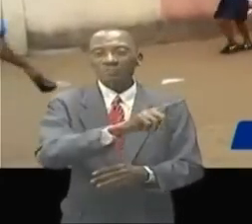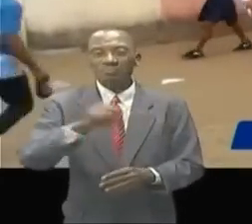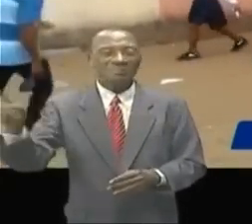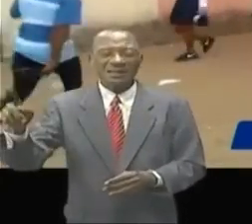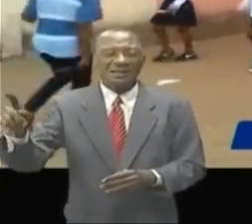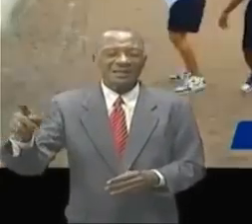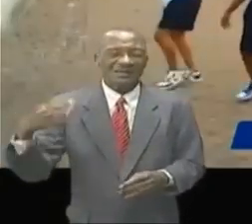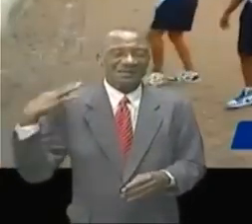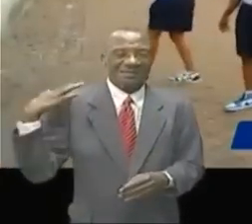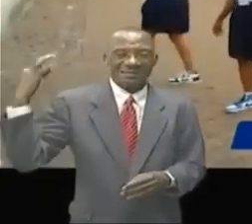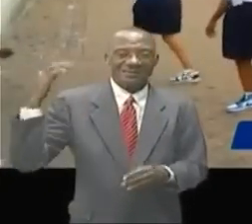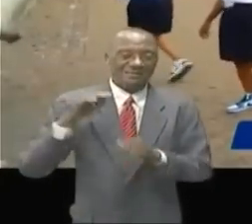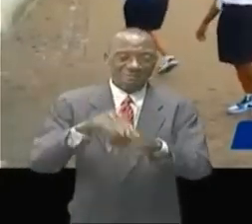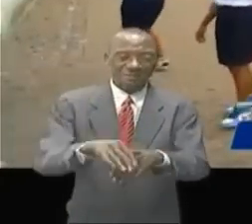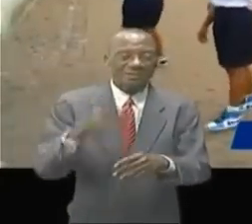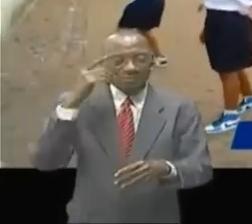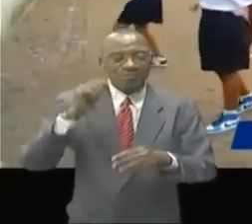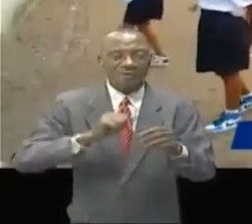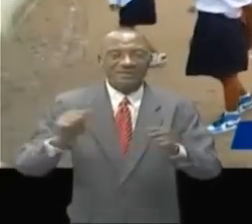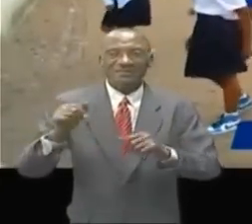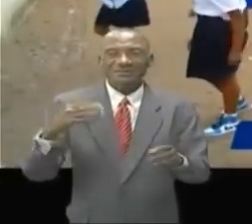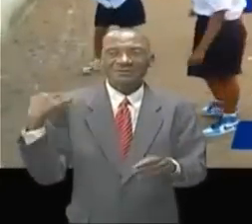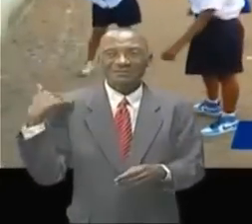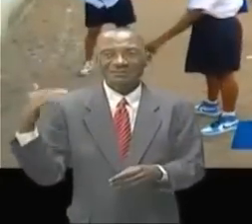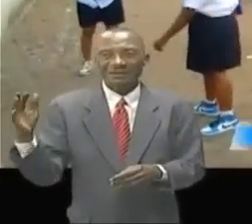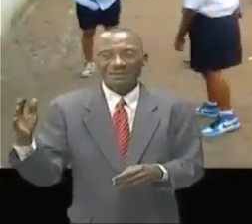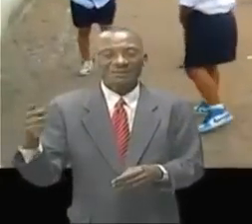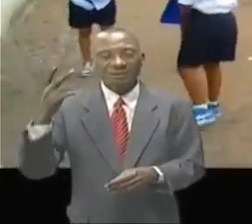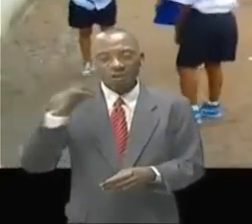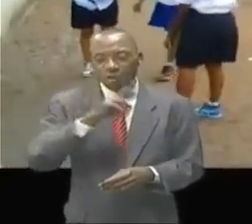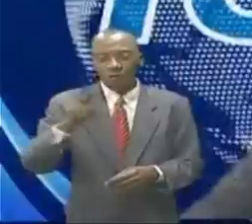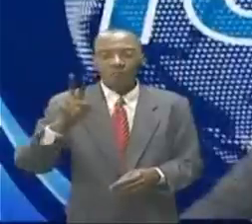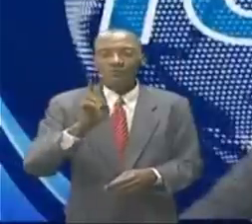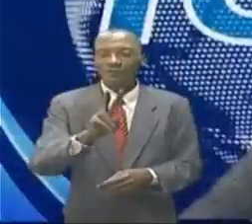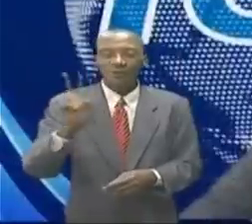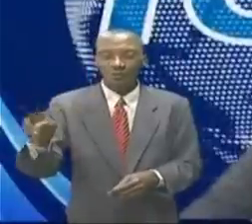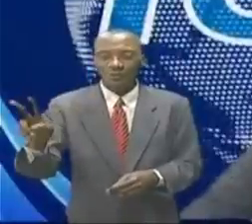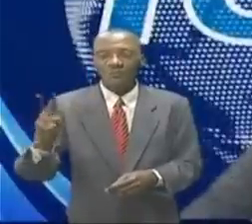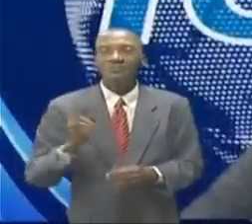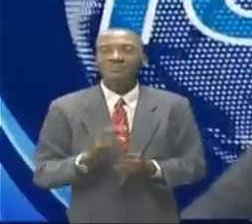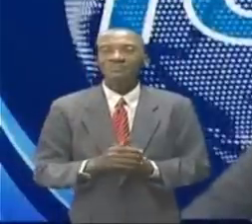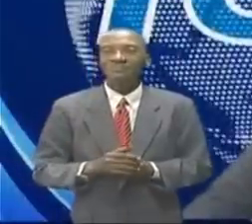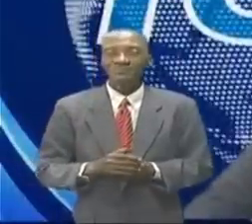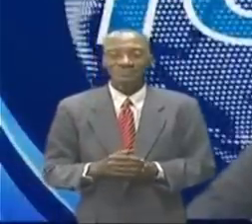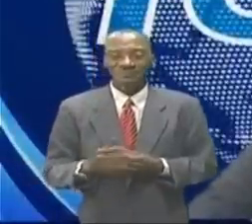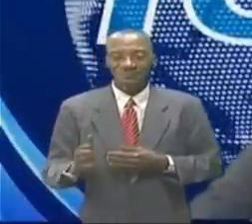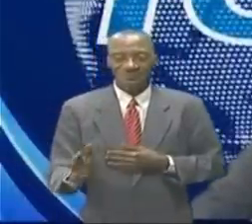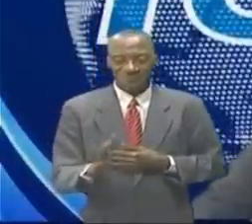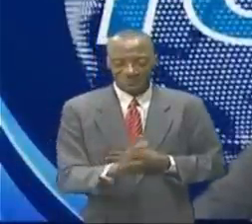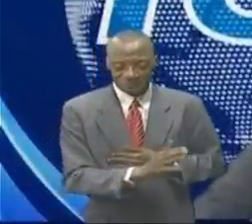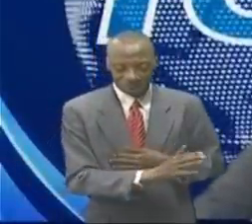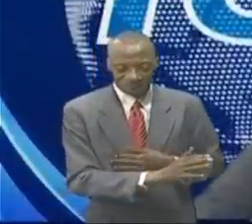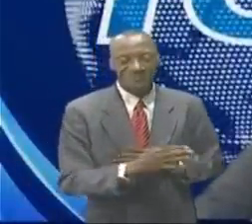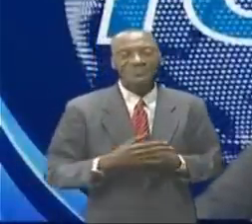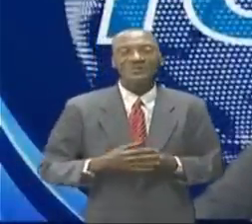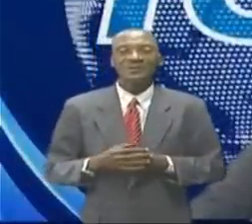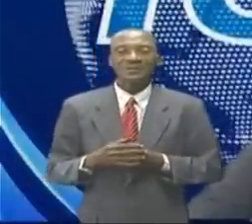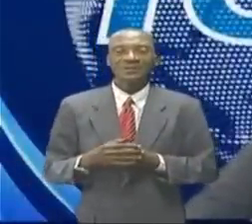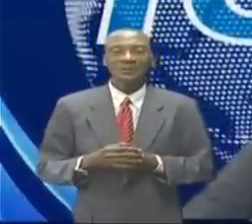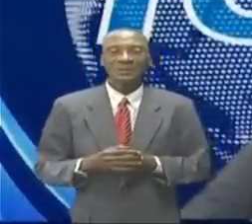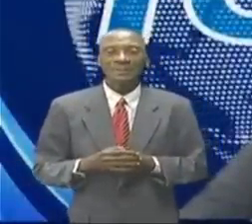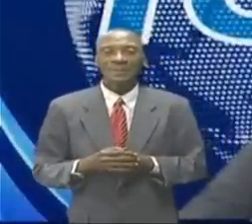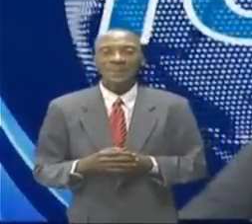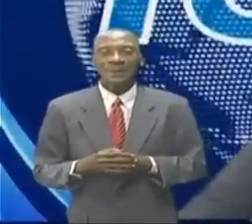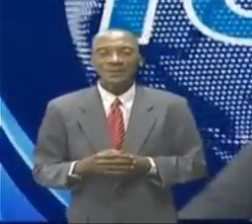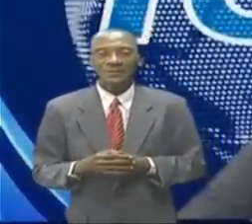pour cette session ordinaire de l'examen d'État, édition 2022. Un reportage signé à Iverson Kaboba. Les